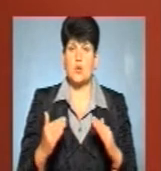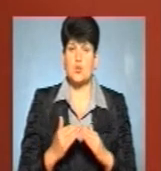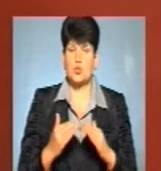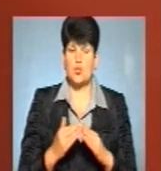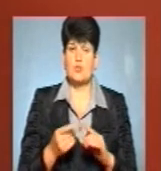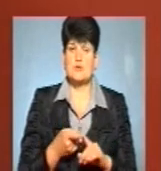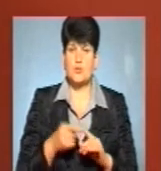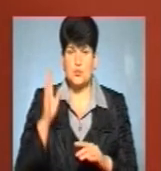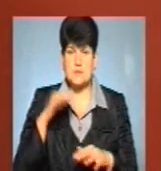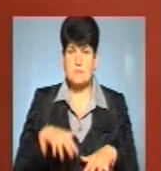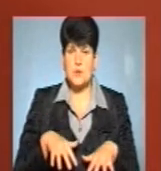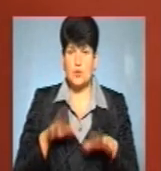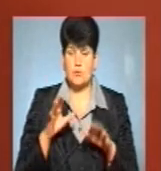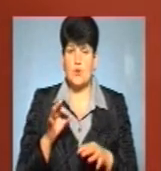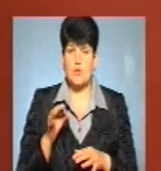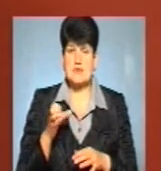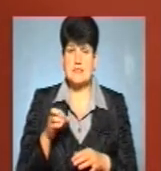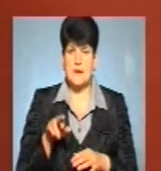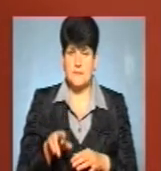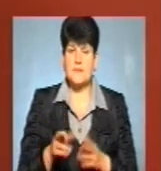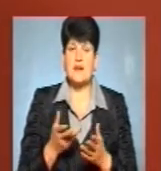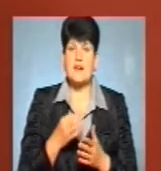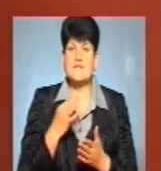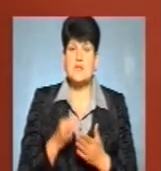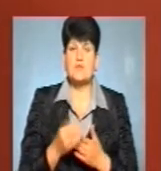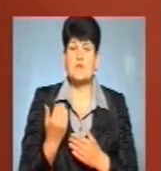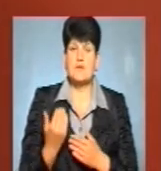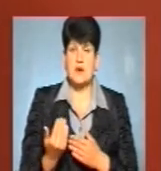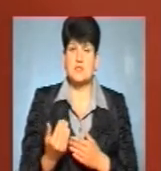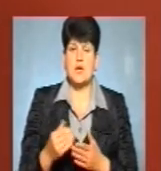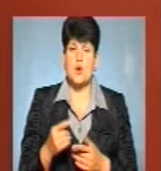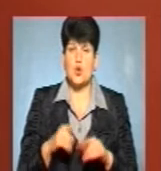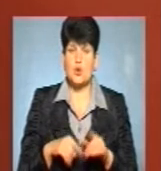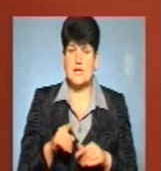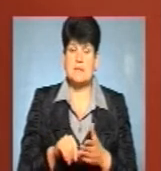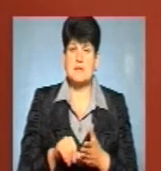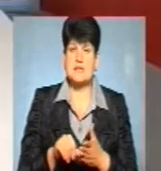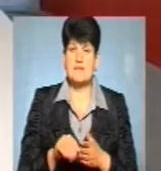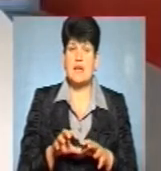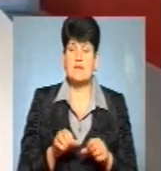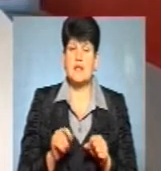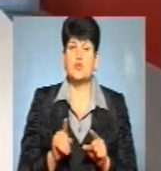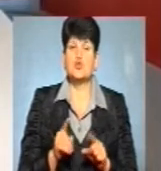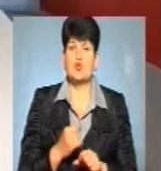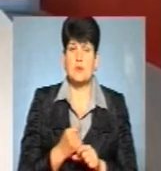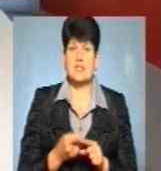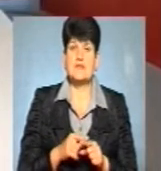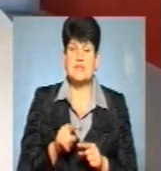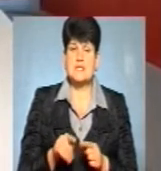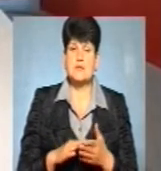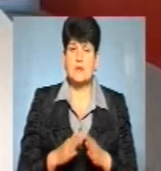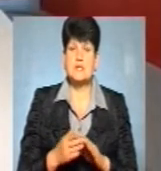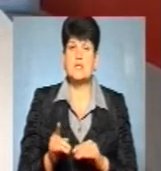їхню підтоплену оселю. Яка буде ваша відповідь у цій родині як представника влади? Що їм робити у цій ситуації і на що вони